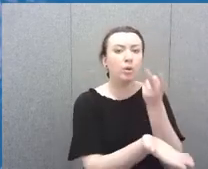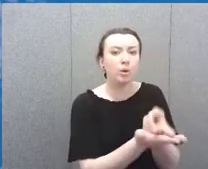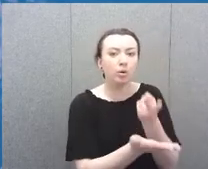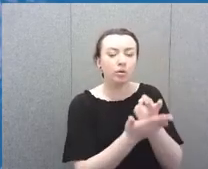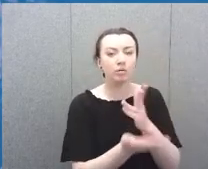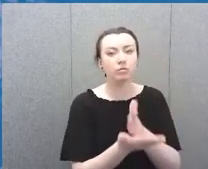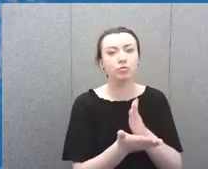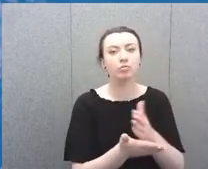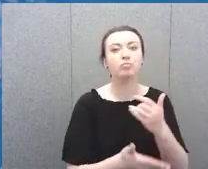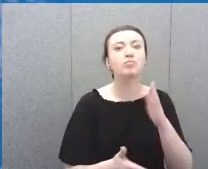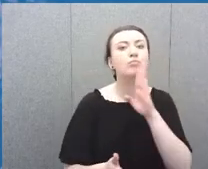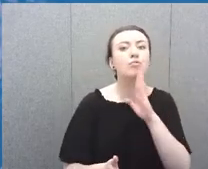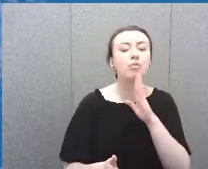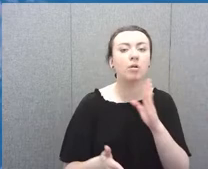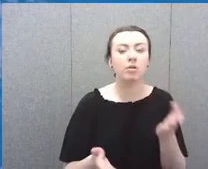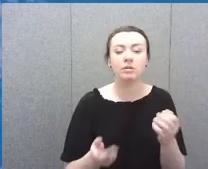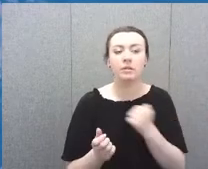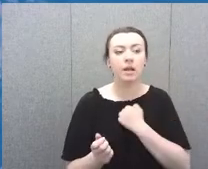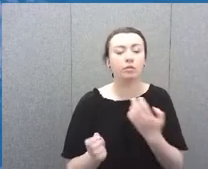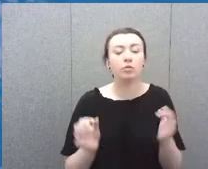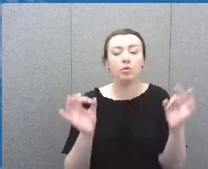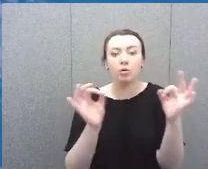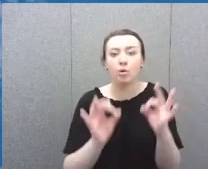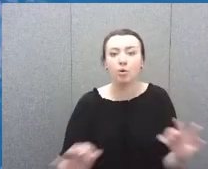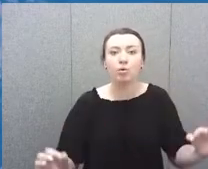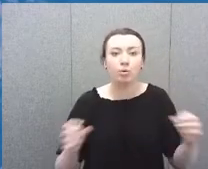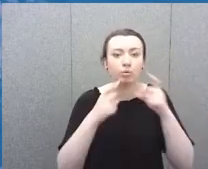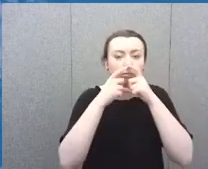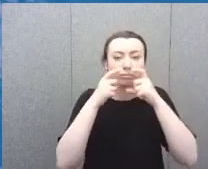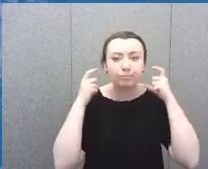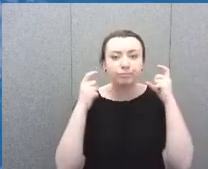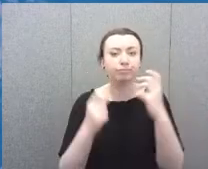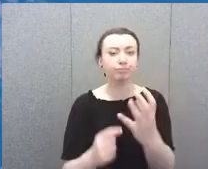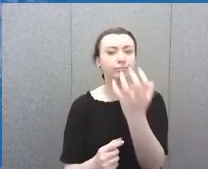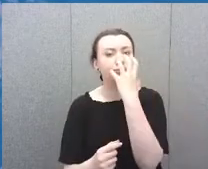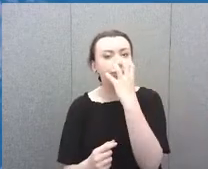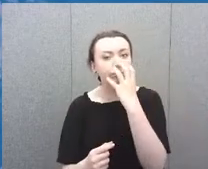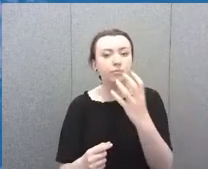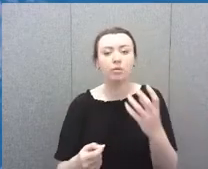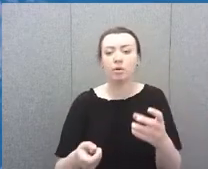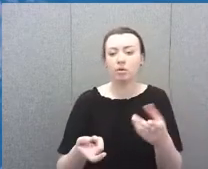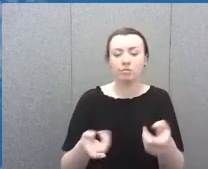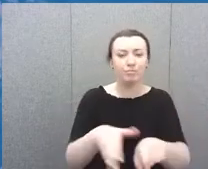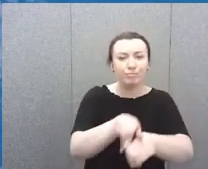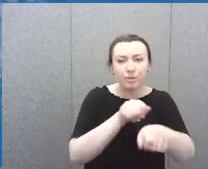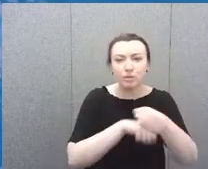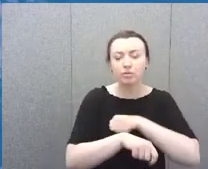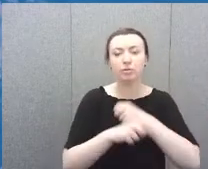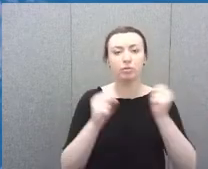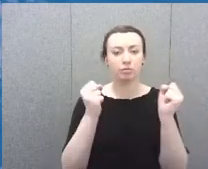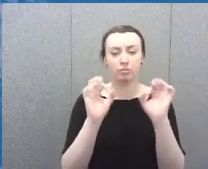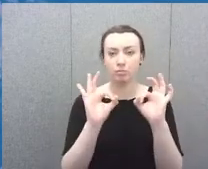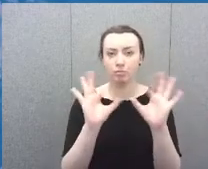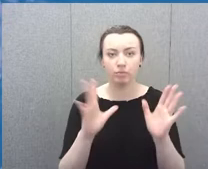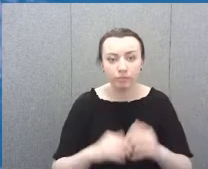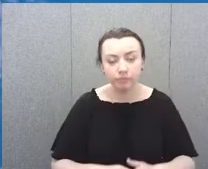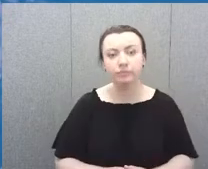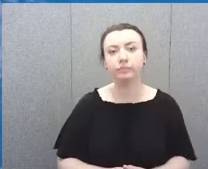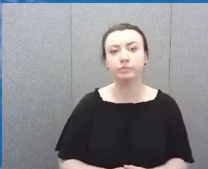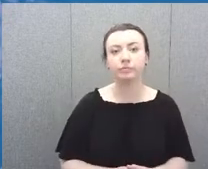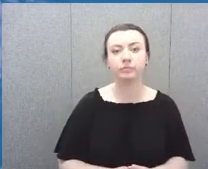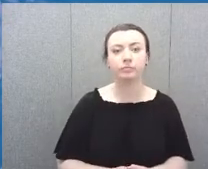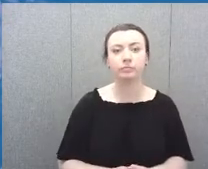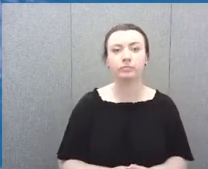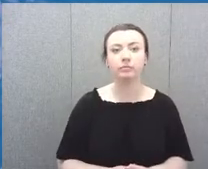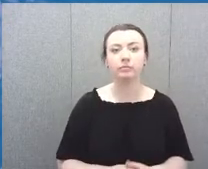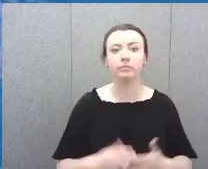ни средств индивидуальной безопасности, ни каких-то мер защиты. И вся эта ситуация